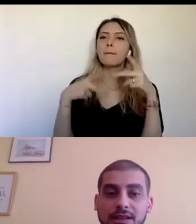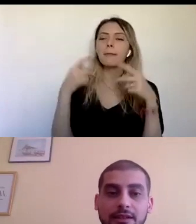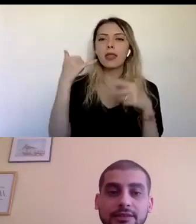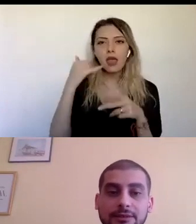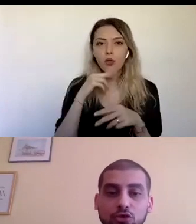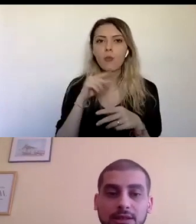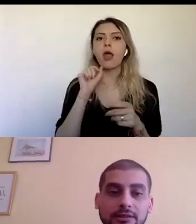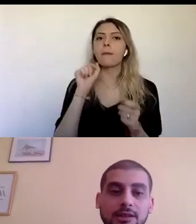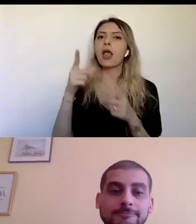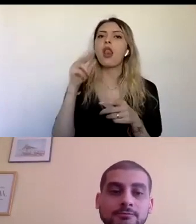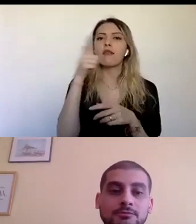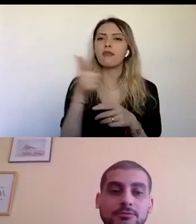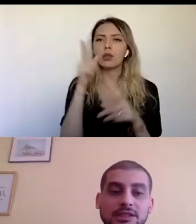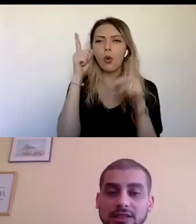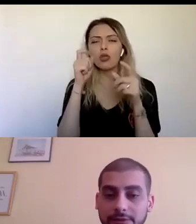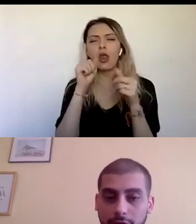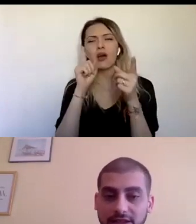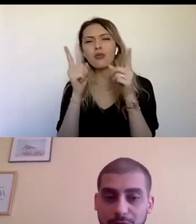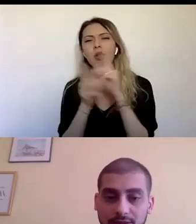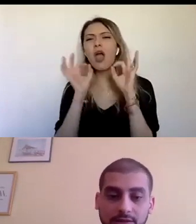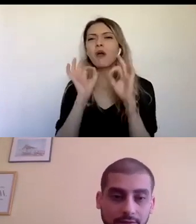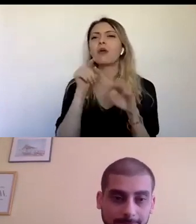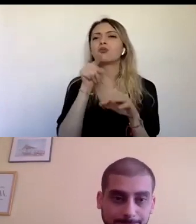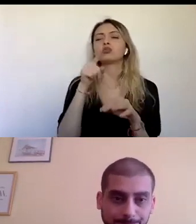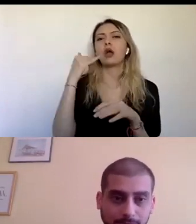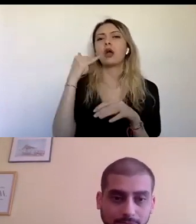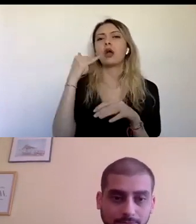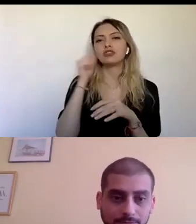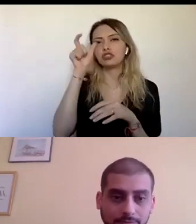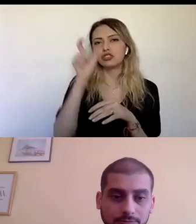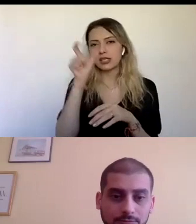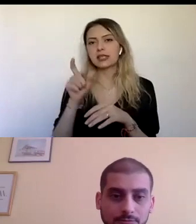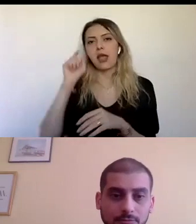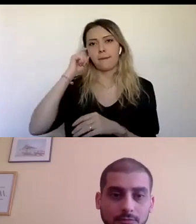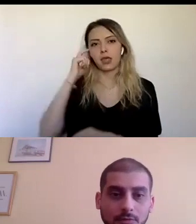adresler, bilgiler, telefon numaraları kişisel veri olarak geçmektedir.